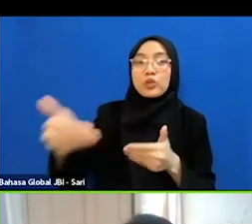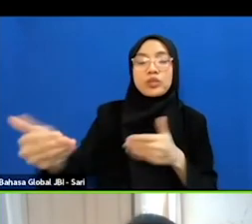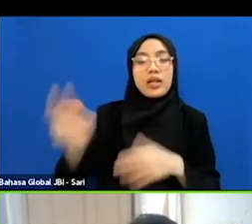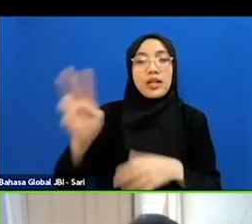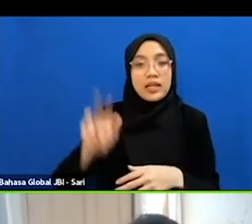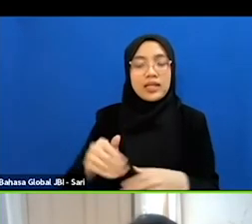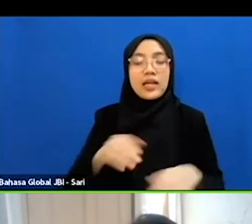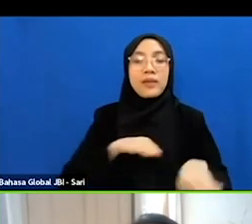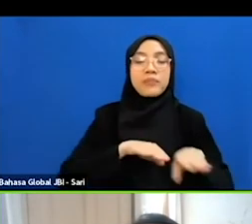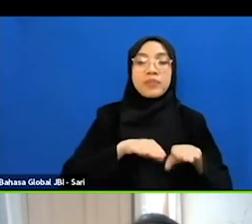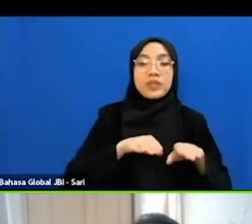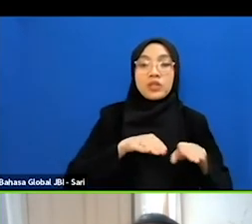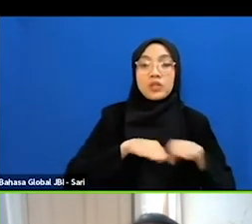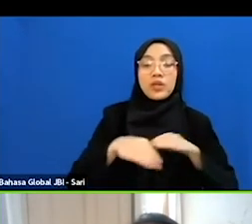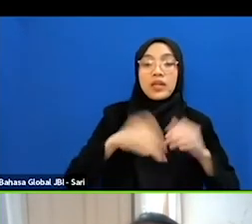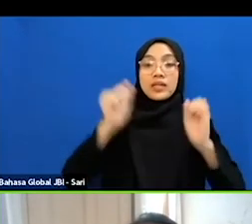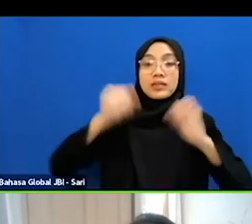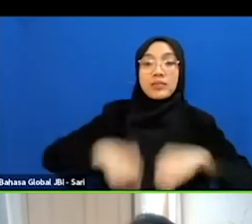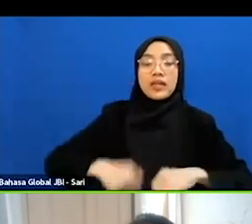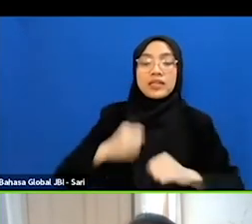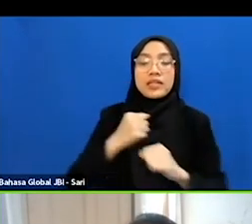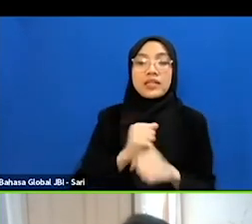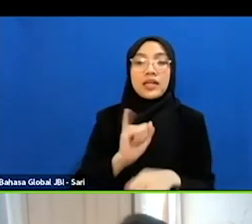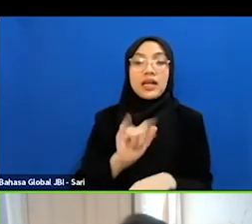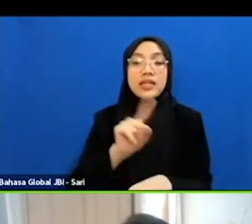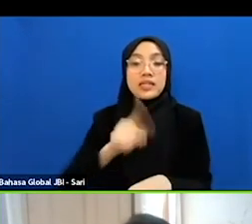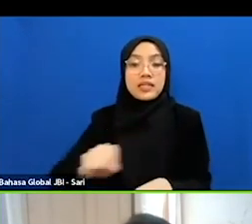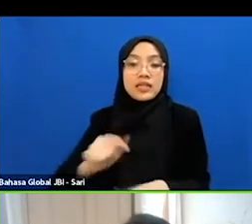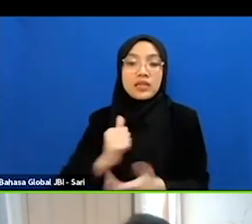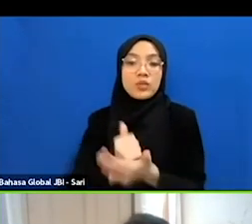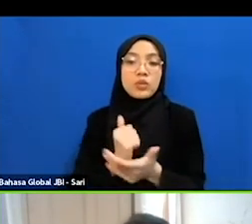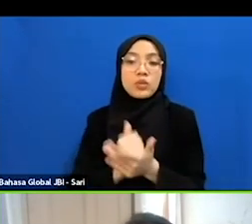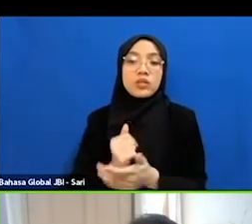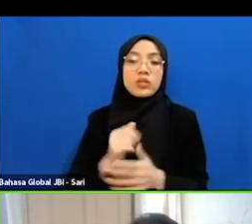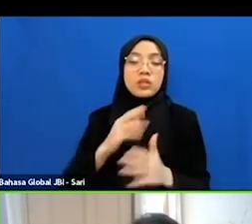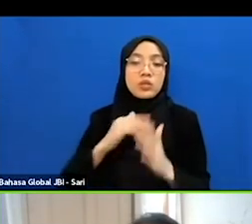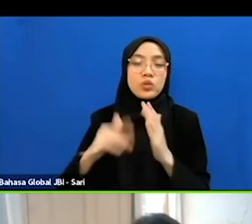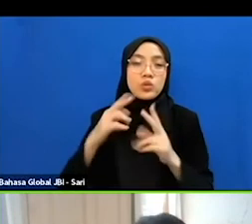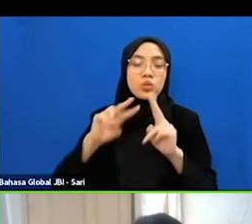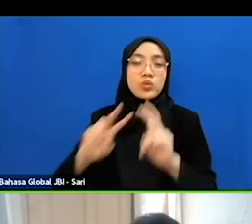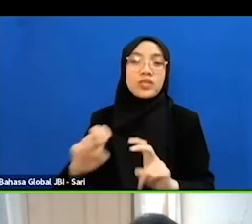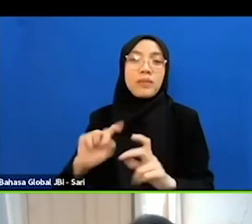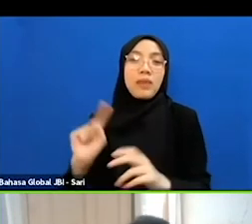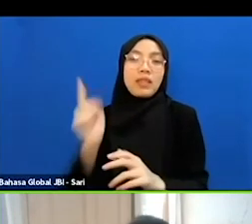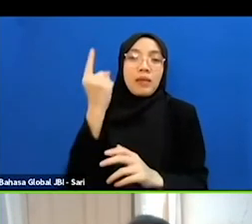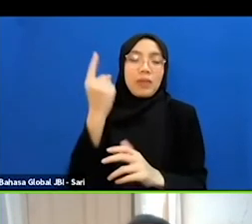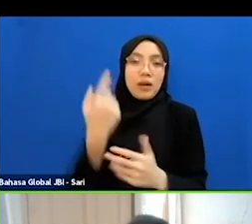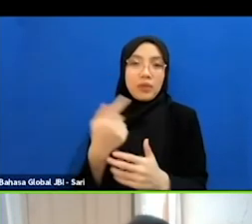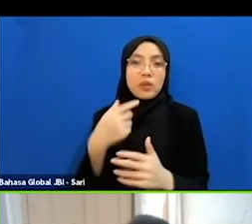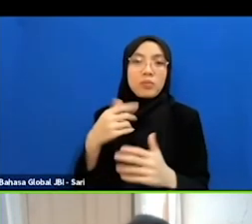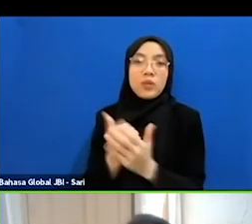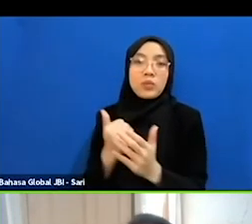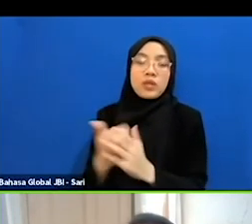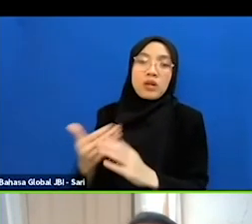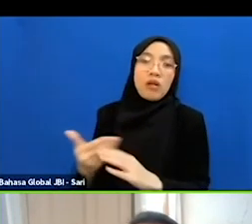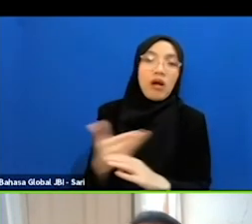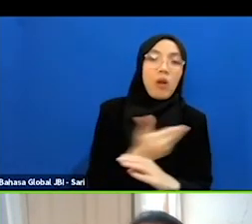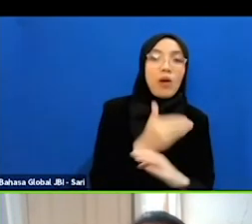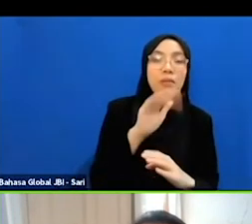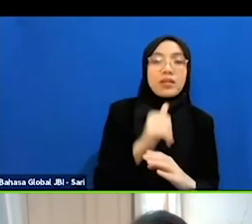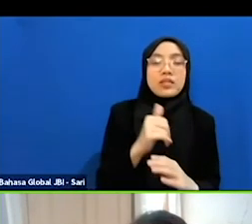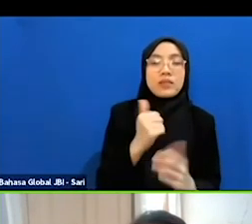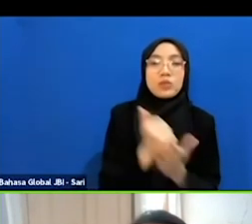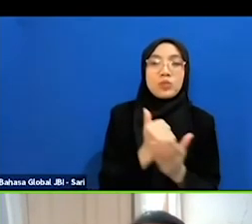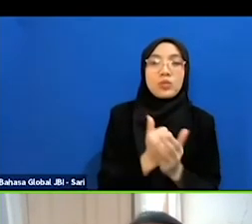Berdasarkan kesepakatan penyaji azet memang studi ini sifatnya pertama-tama farmdale sebagai preliminary masih bersifat